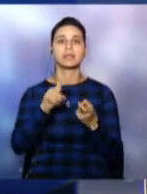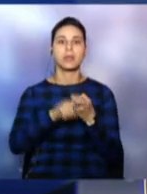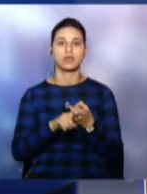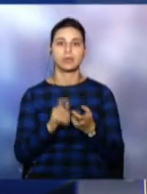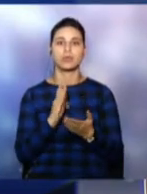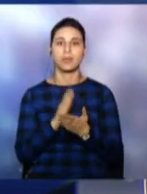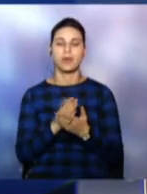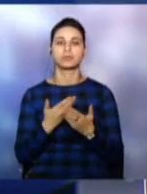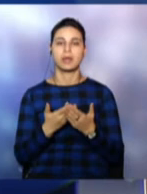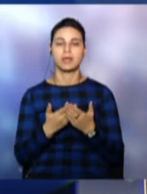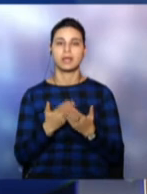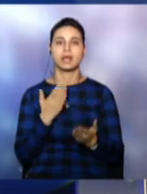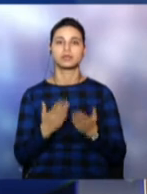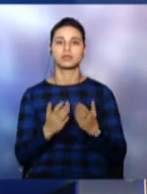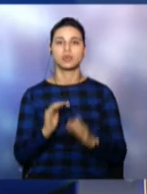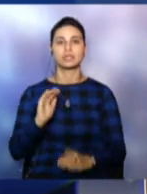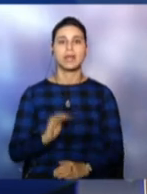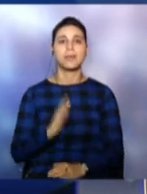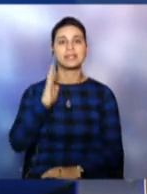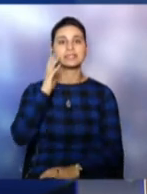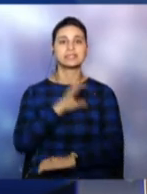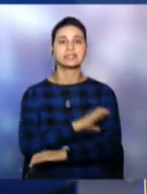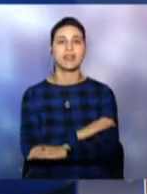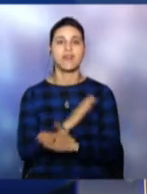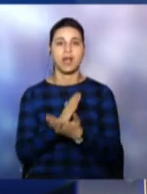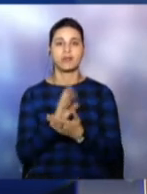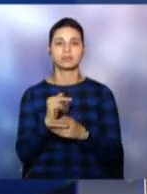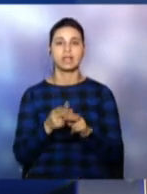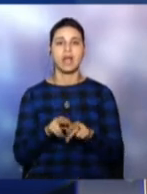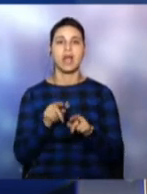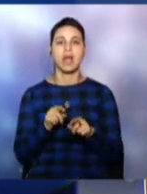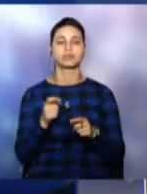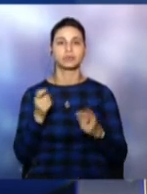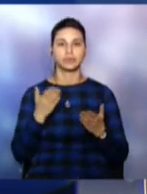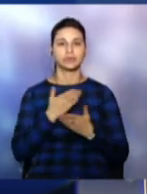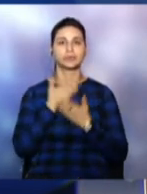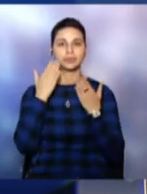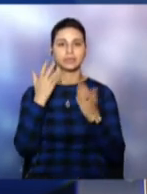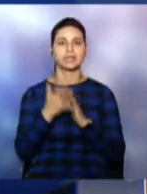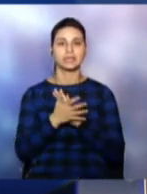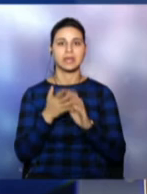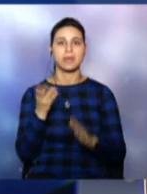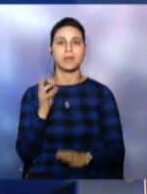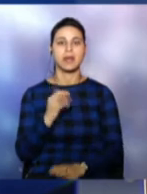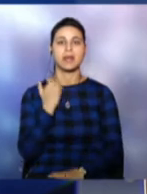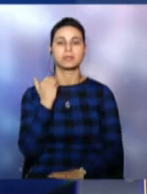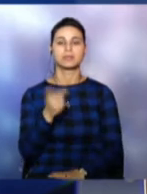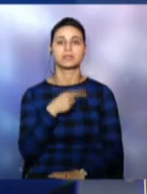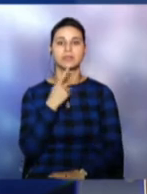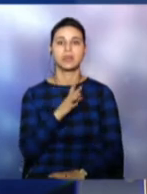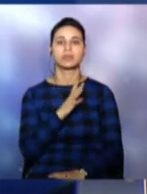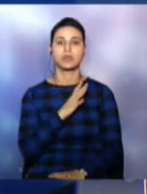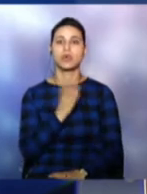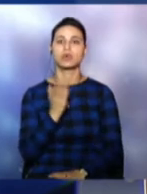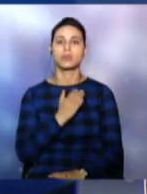დამოკიდებულება უჩნდება. მაგალითად, თუ დაბალი წნევა აქვს ადამიანს და ამით შრებას გრძნობს, გასაგებია, მაგრამ თქვენ გამოყავით